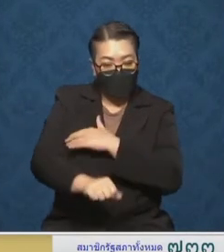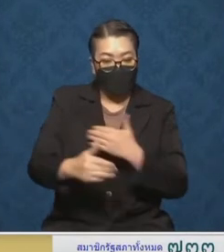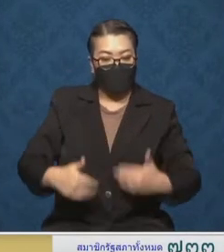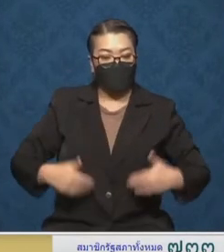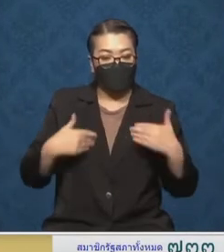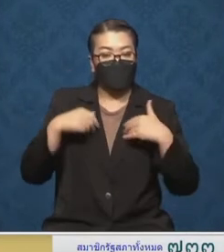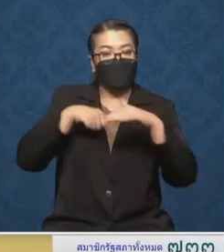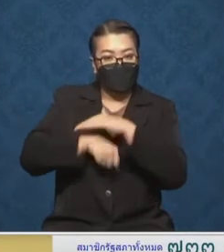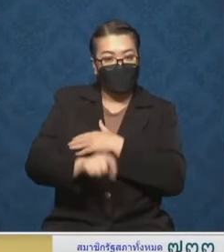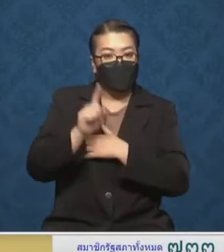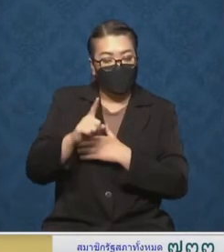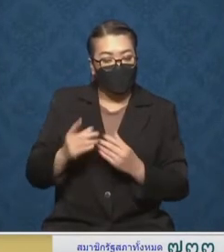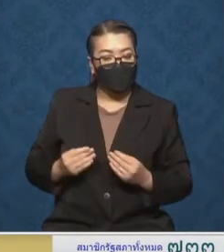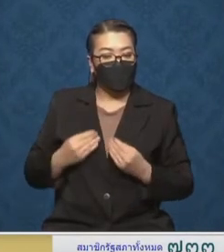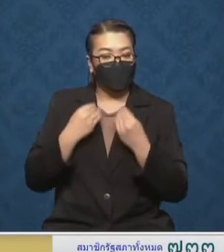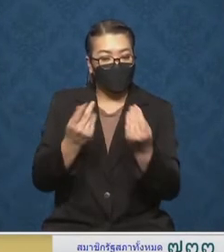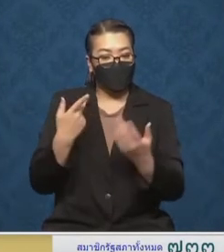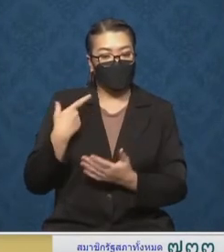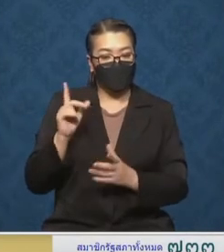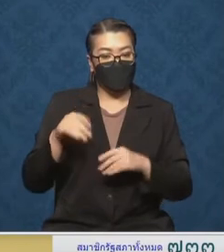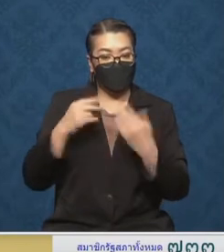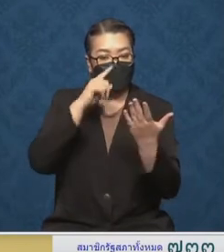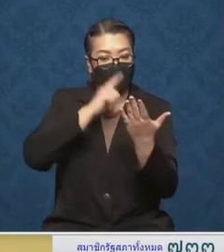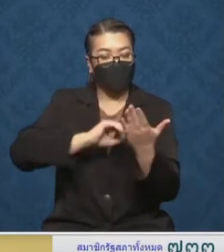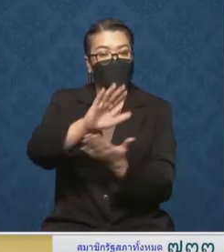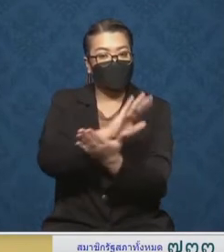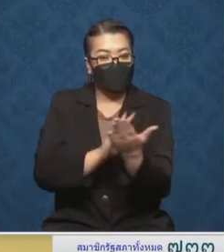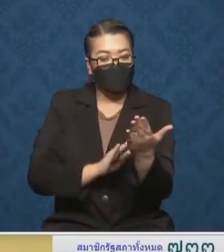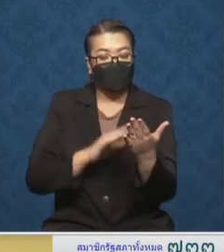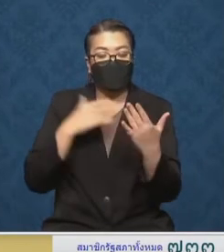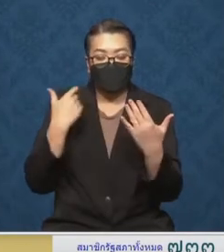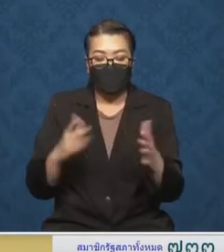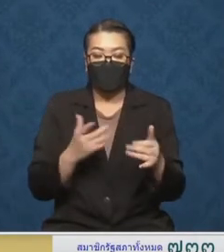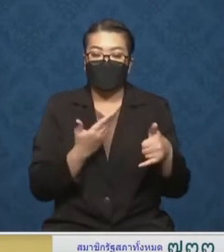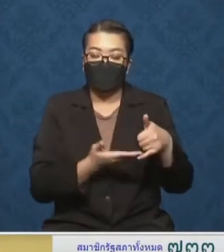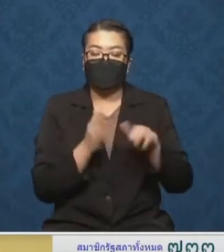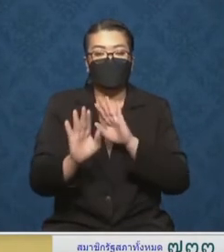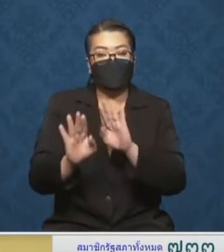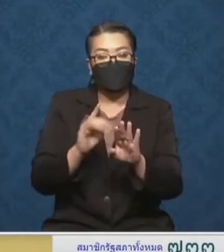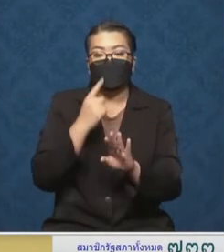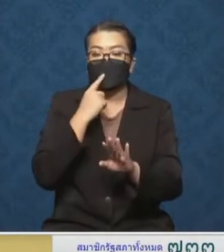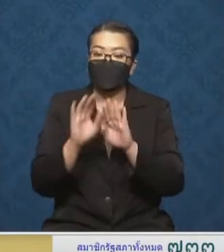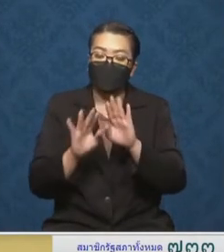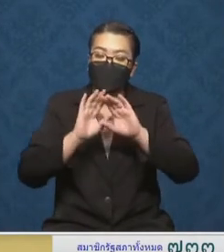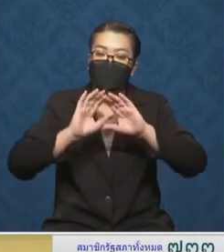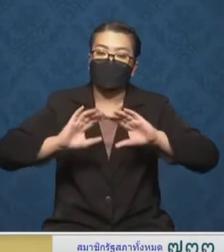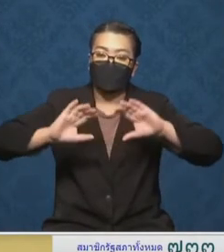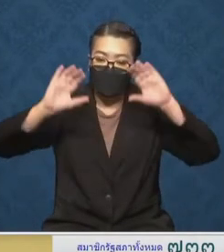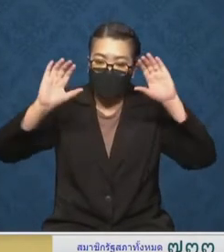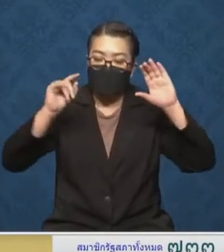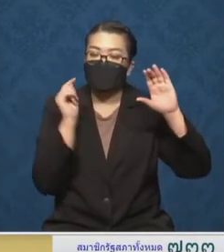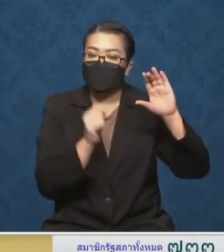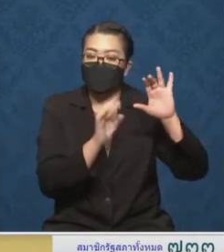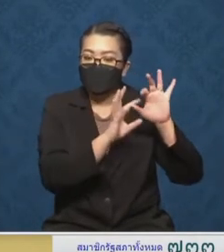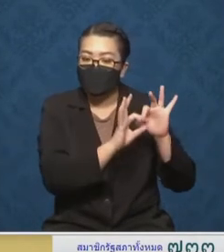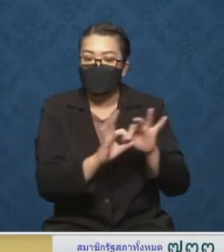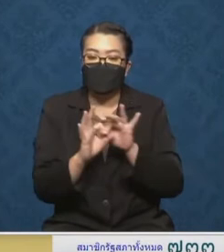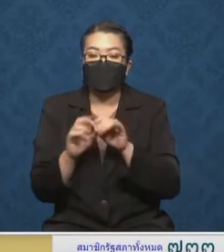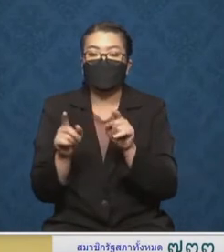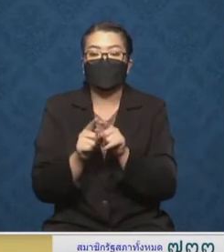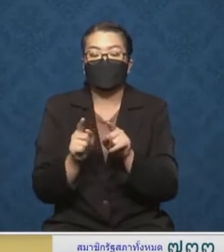ซึ่งไม่ได้มีบัญญัติไว้ในรัฐธรรมนูญจากนั้นท่านก็เปรียบเปรยว่ารัฐบาลเป็นเพียงแค่จ๊อกกี้